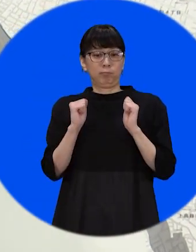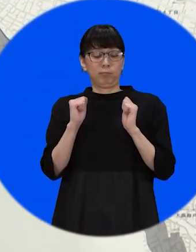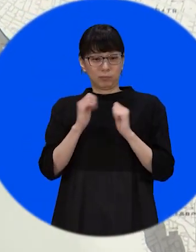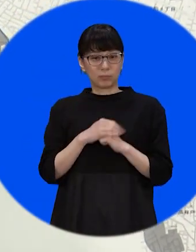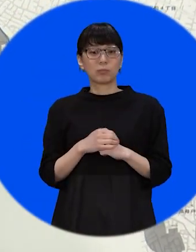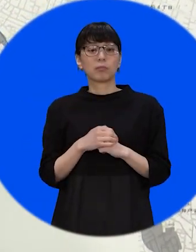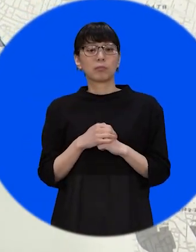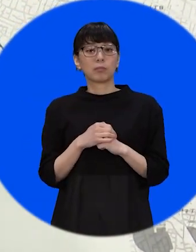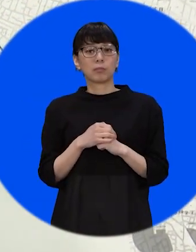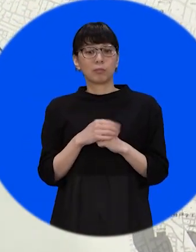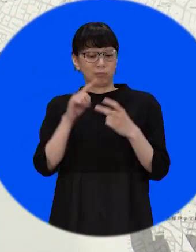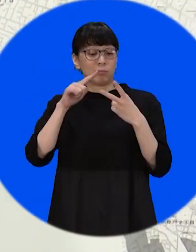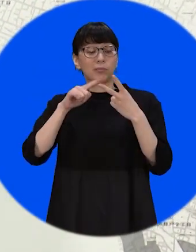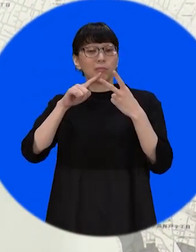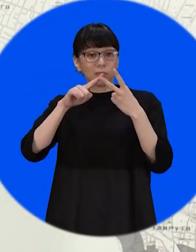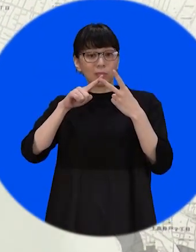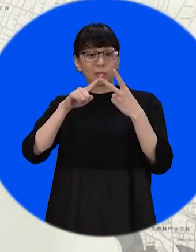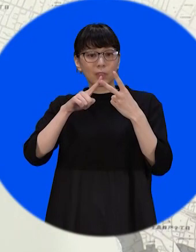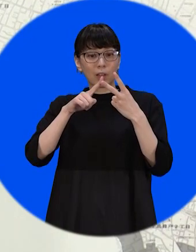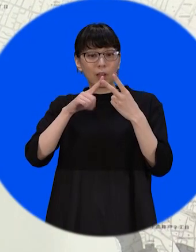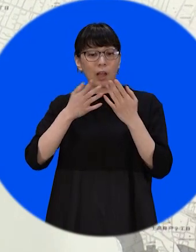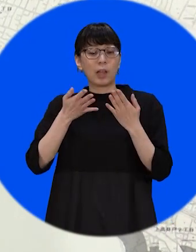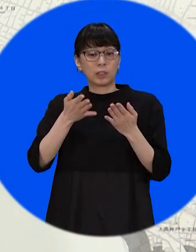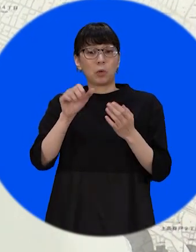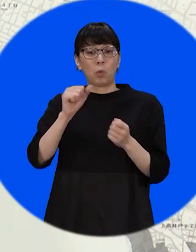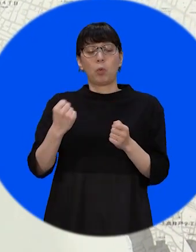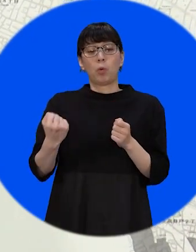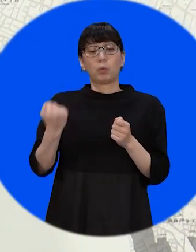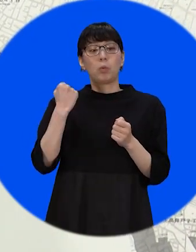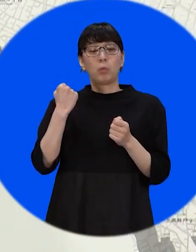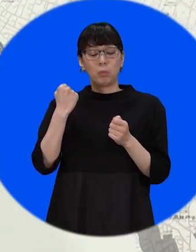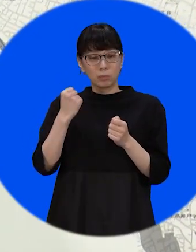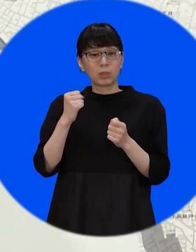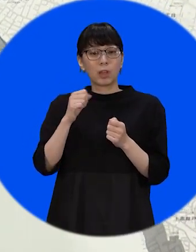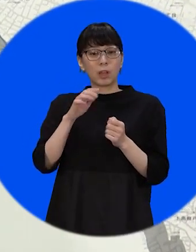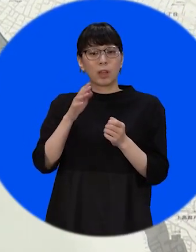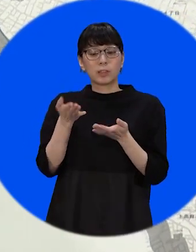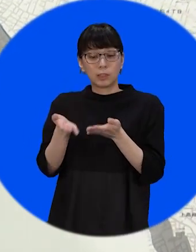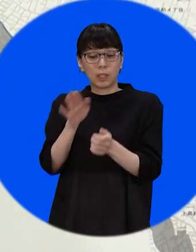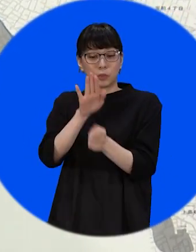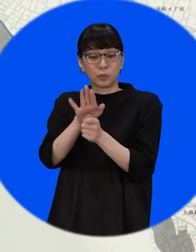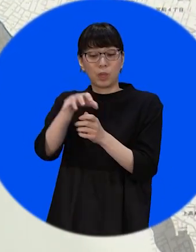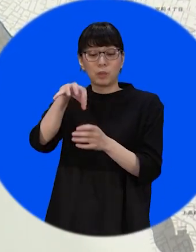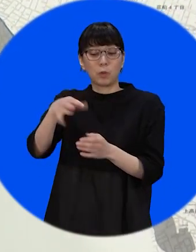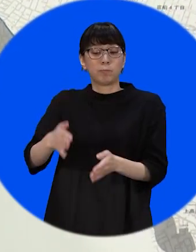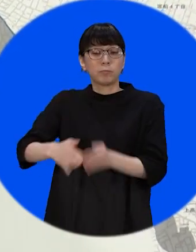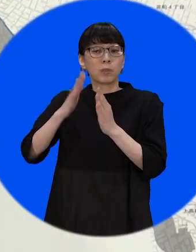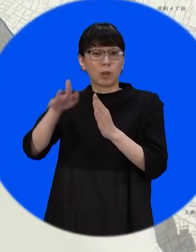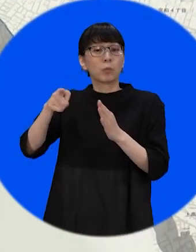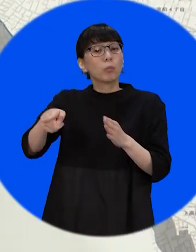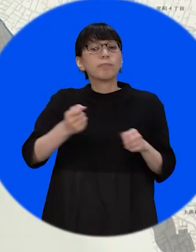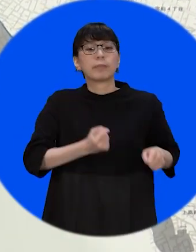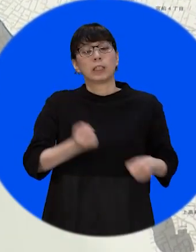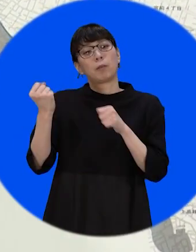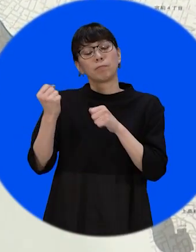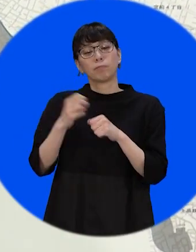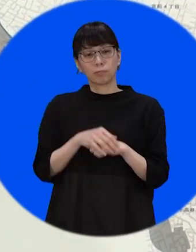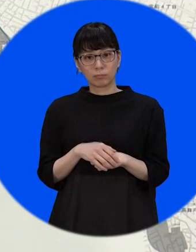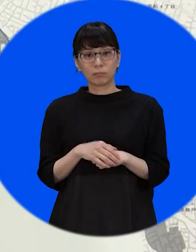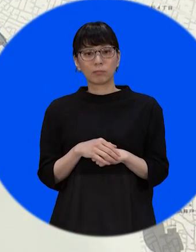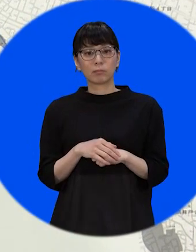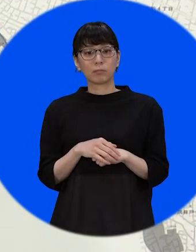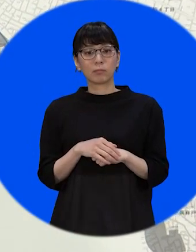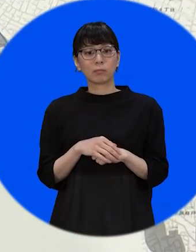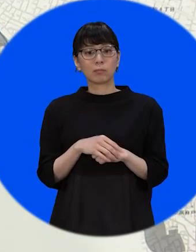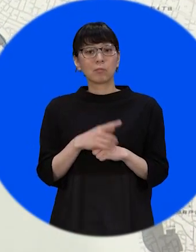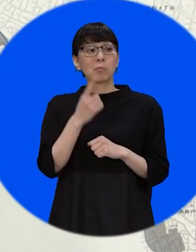合になります。でもう1つが、震度5強以上で開設される震災救援所というところに避難していく場合になります。